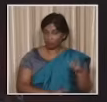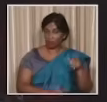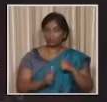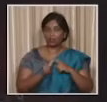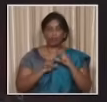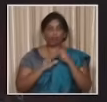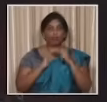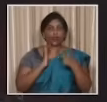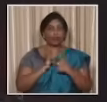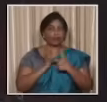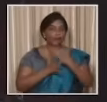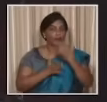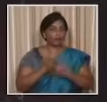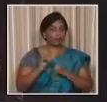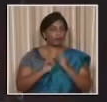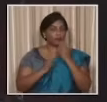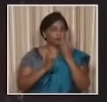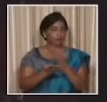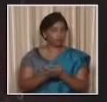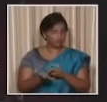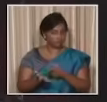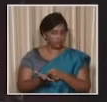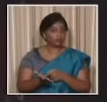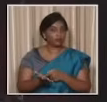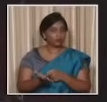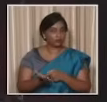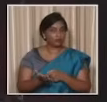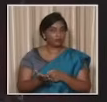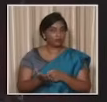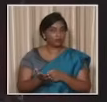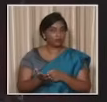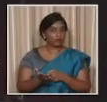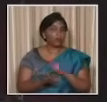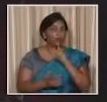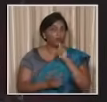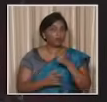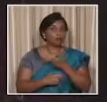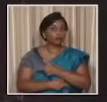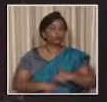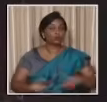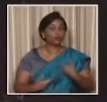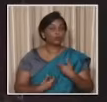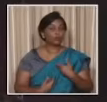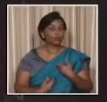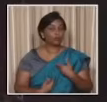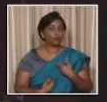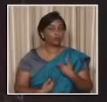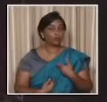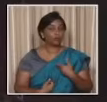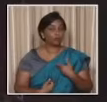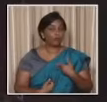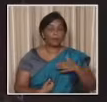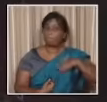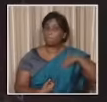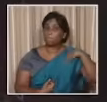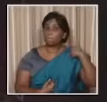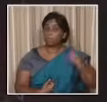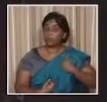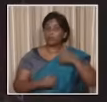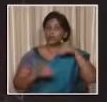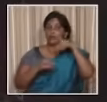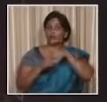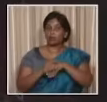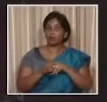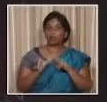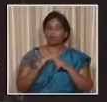විගණන වාර්තාව හැන්සාත් ගත කරලා සභාගත කරලා තිබෙනවා මොකද තනතුර හැටියට දාලා තියෙන්නේ ප්‍රධාන